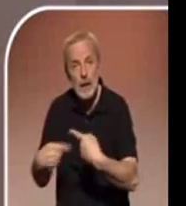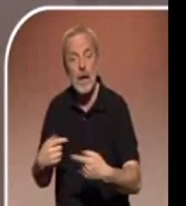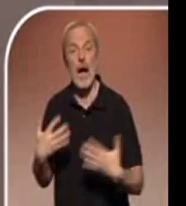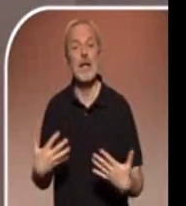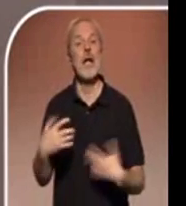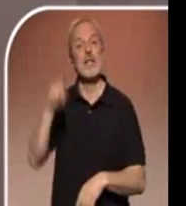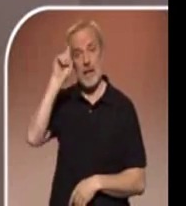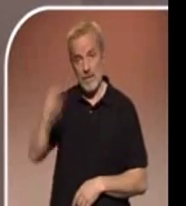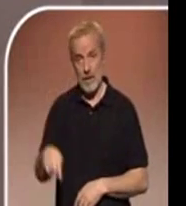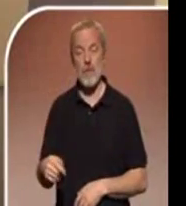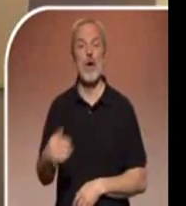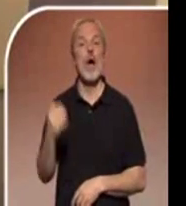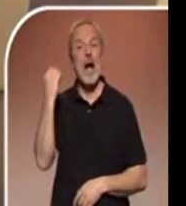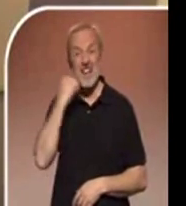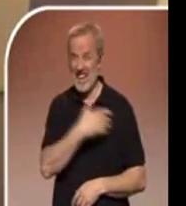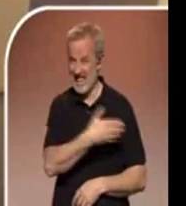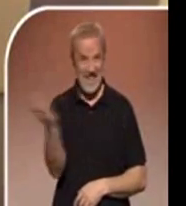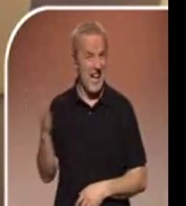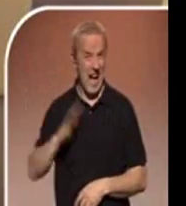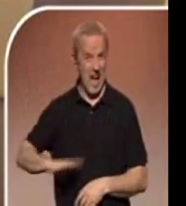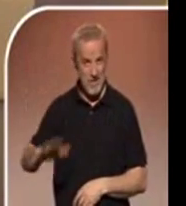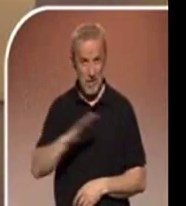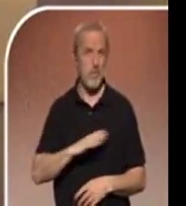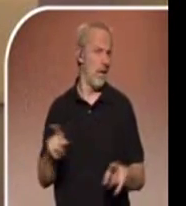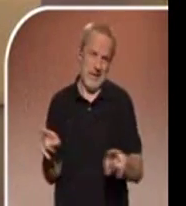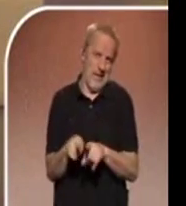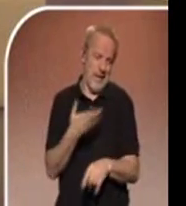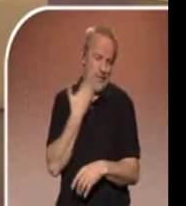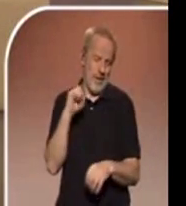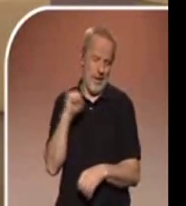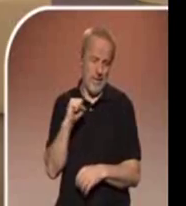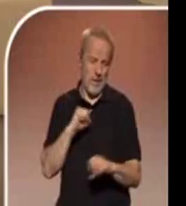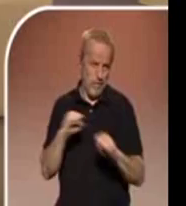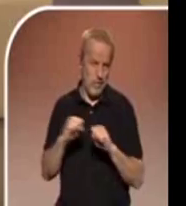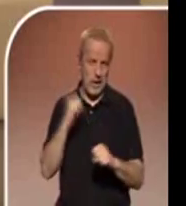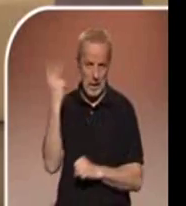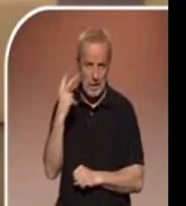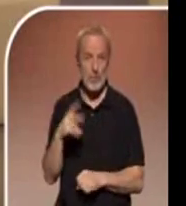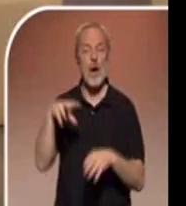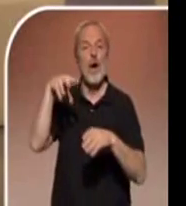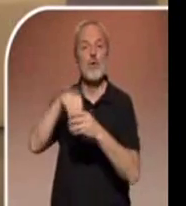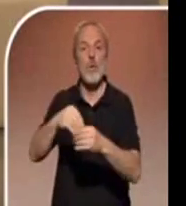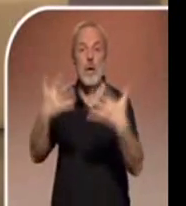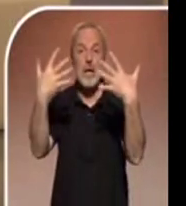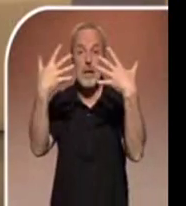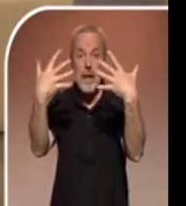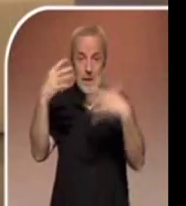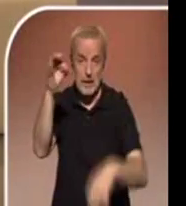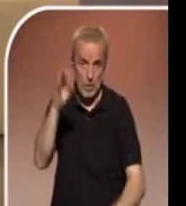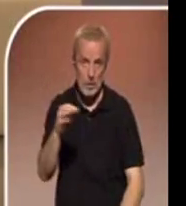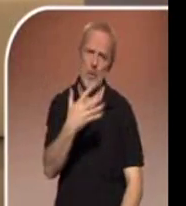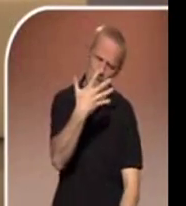až 10% obyvatel Evropě, i tedy v České republice, mají nějaký znak, který je